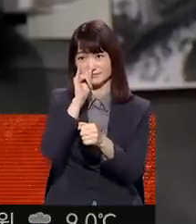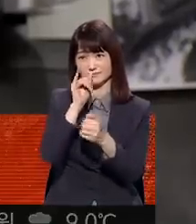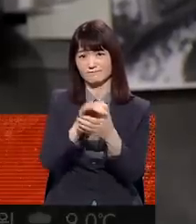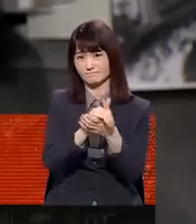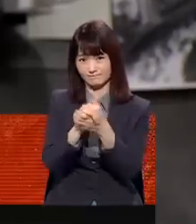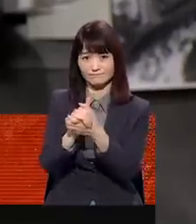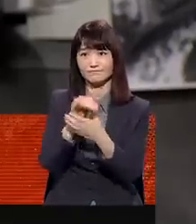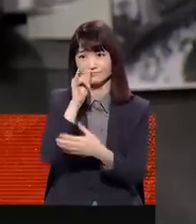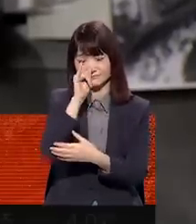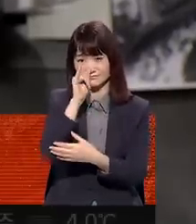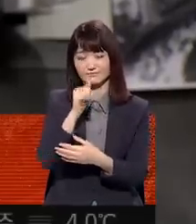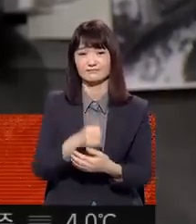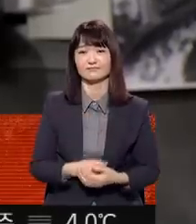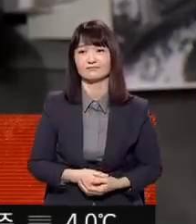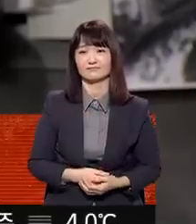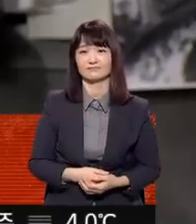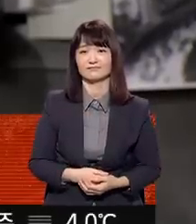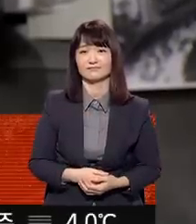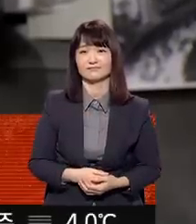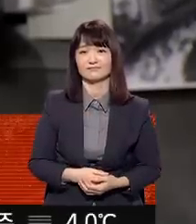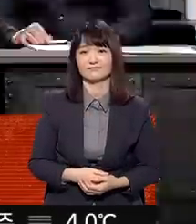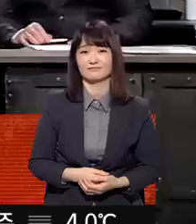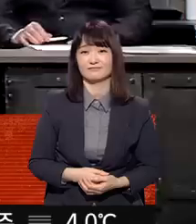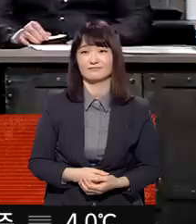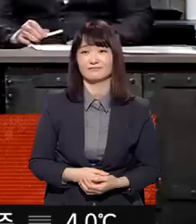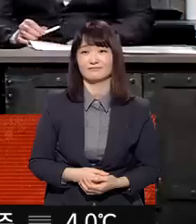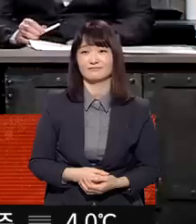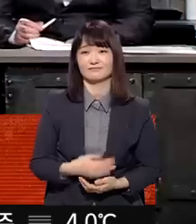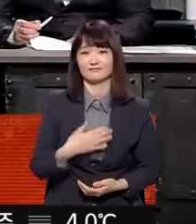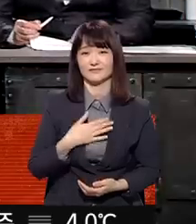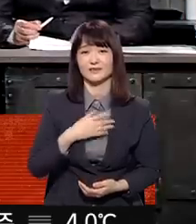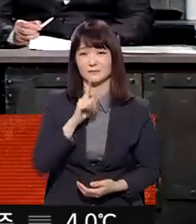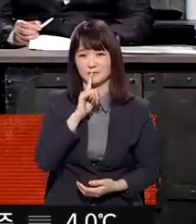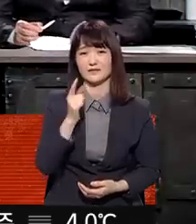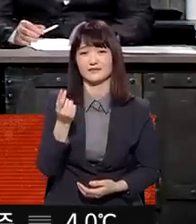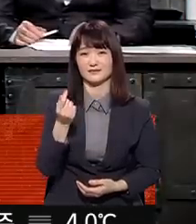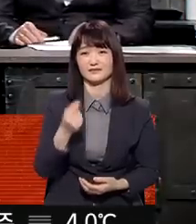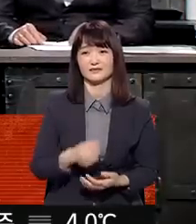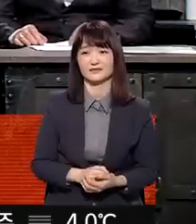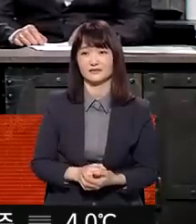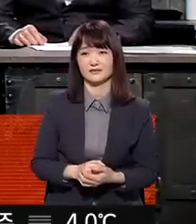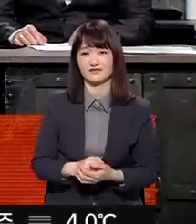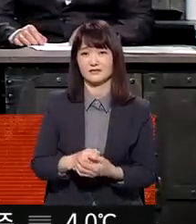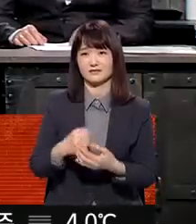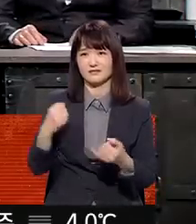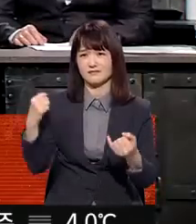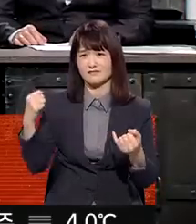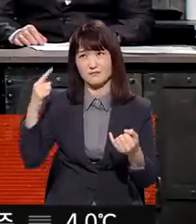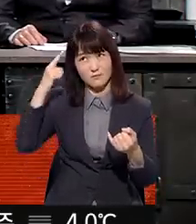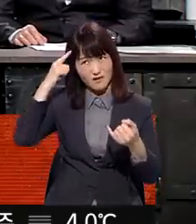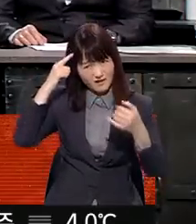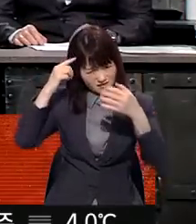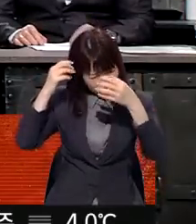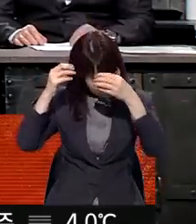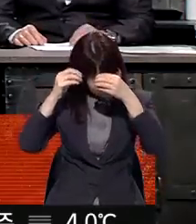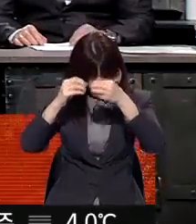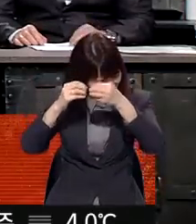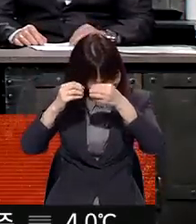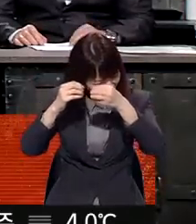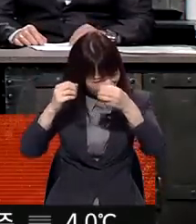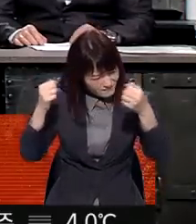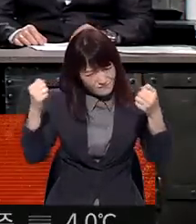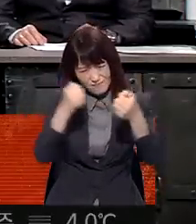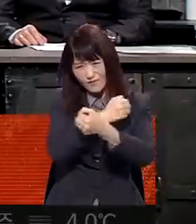저는 안 됩니다. 아 박 변호사님. 저도 사실은 포인트는 그 부분이거든요. 폭행을 행사한 겁니다. 폭행을